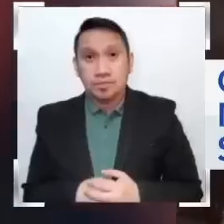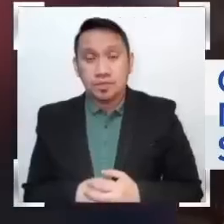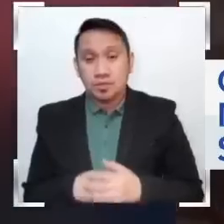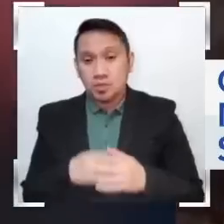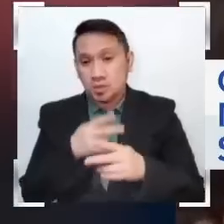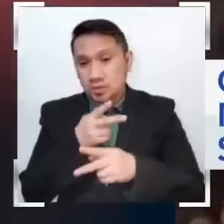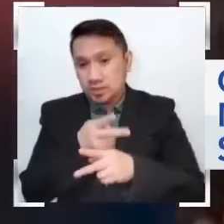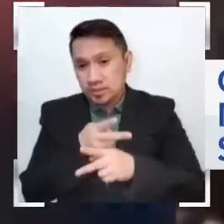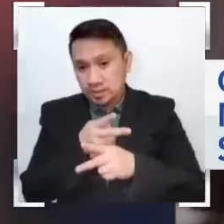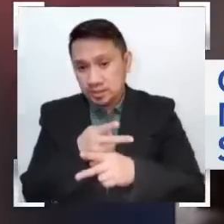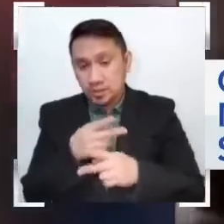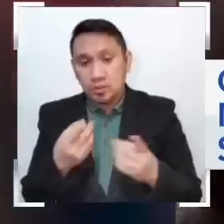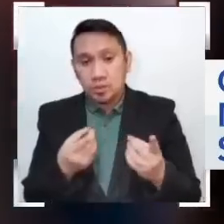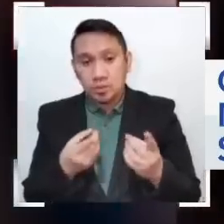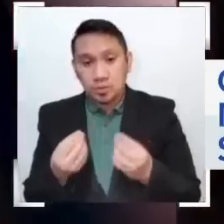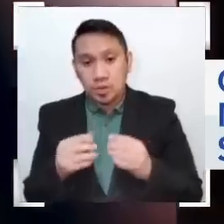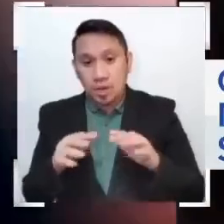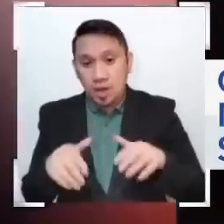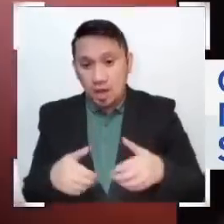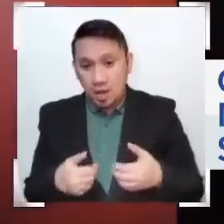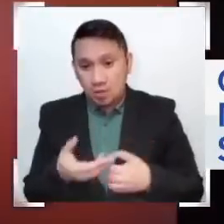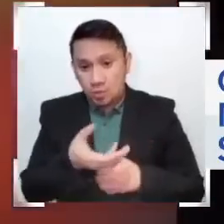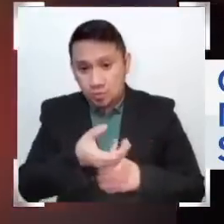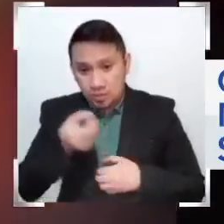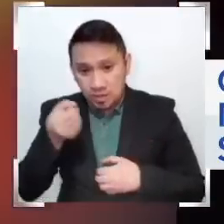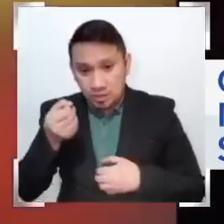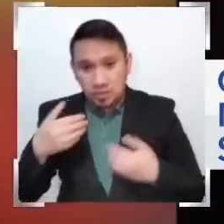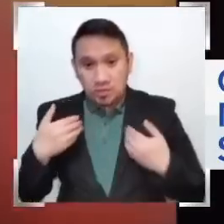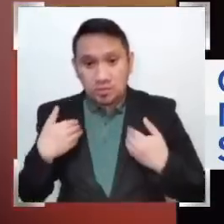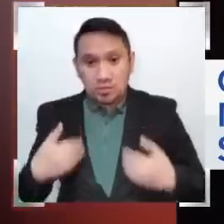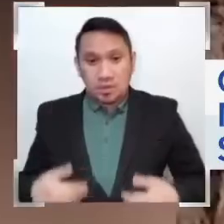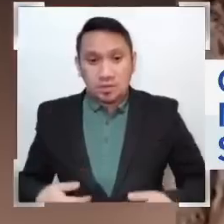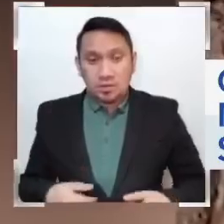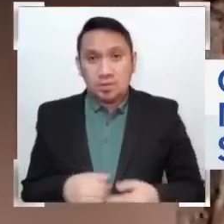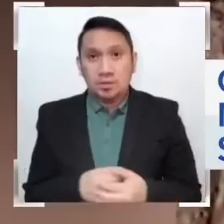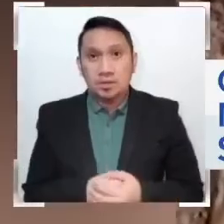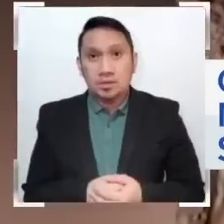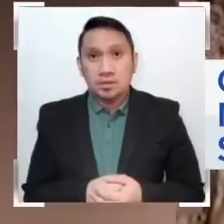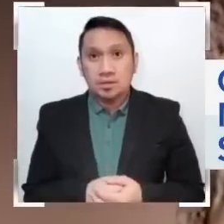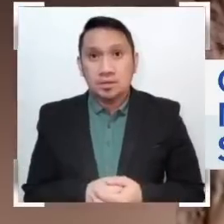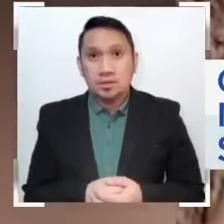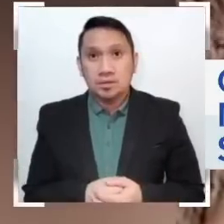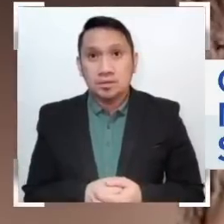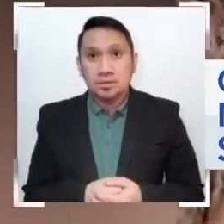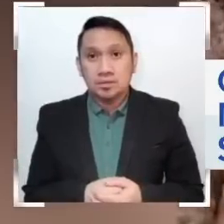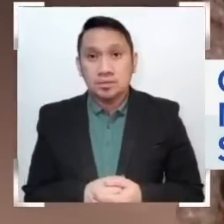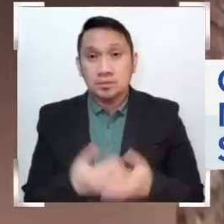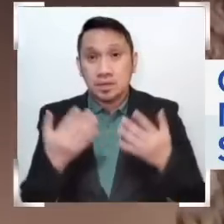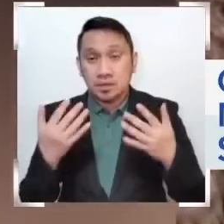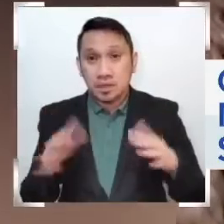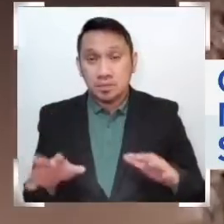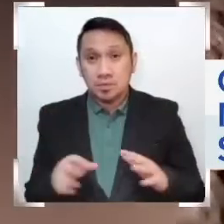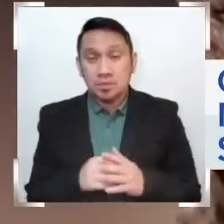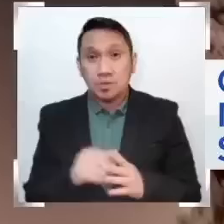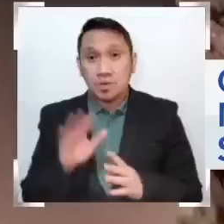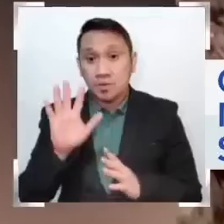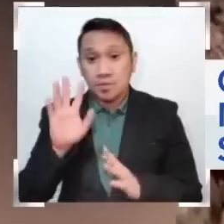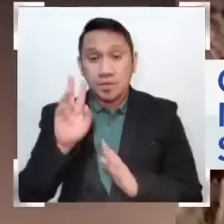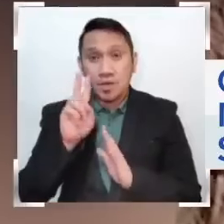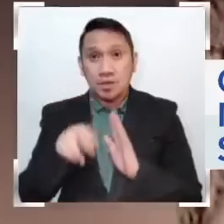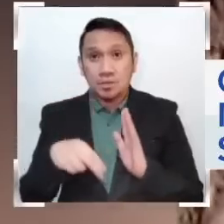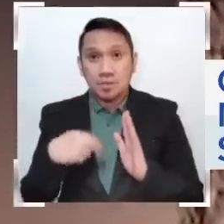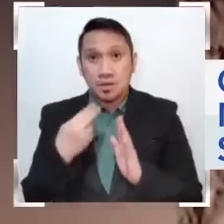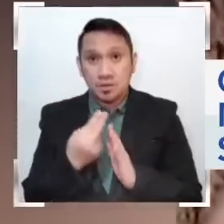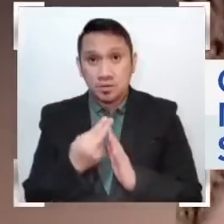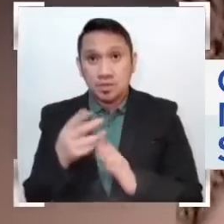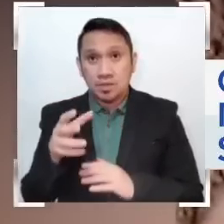ang ikinasang retrieval operation para di rin malagay sa peligro ang Remesfundeng Rescue Group. Matapos ang mahigit 5 oras, nakuha rin ang bangkay